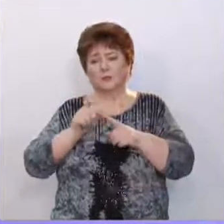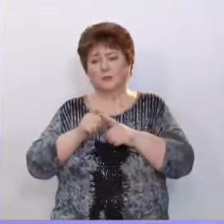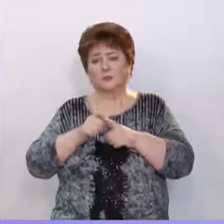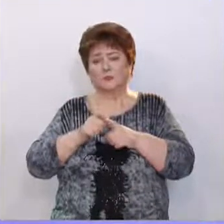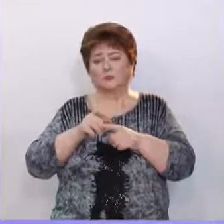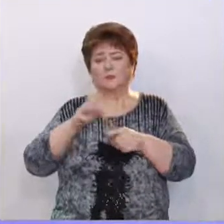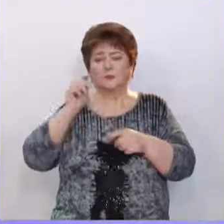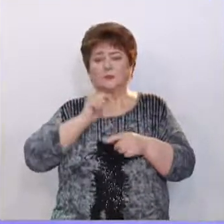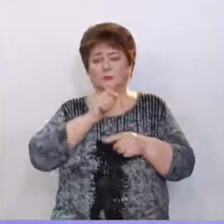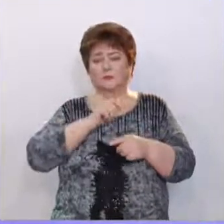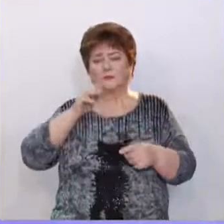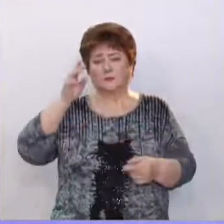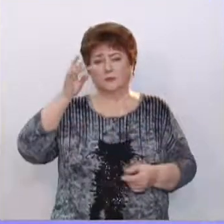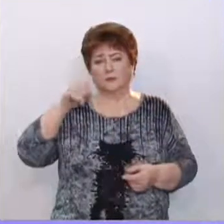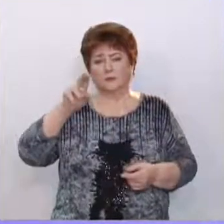существительное женского рода.